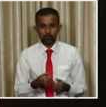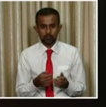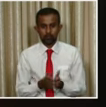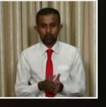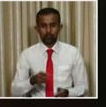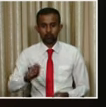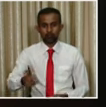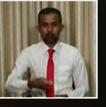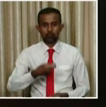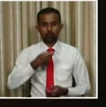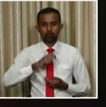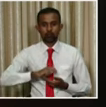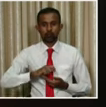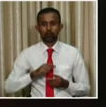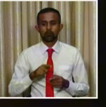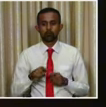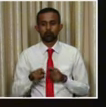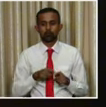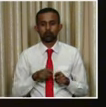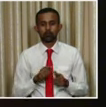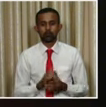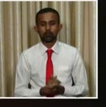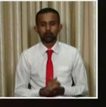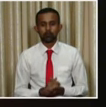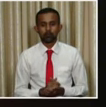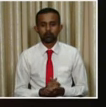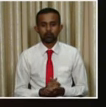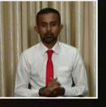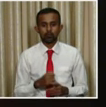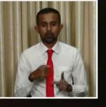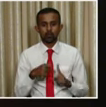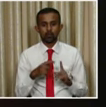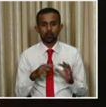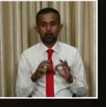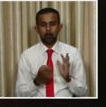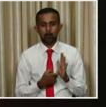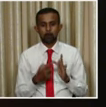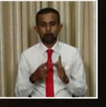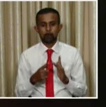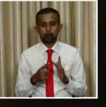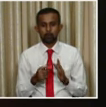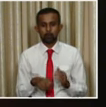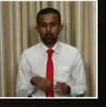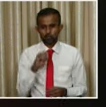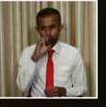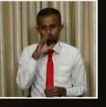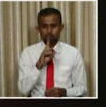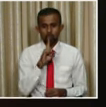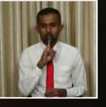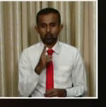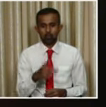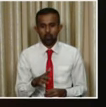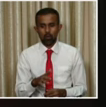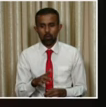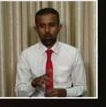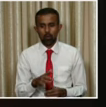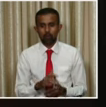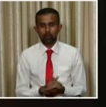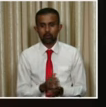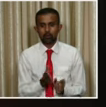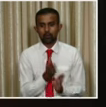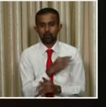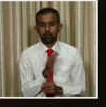හැන්දෙන් බෙදා ගන්නවා වගේ වැඩක්. අපේ කබීර් රෂීන් නැමැතිතුමා අද උදේ කිව්වා